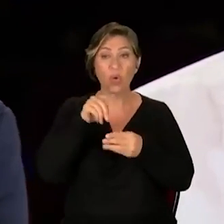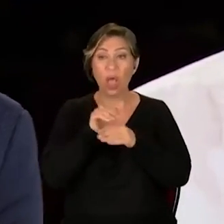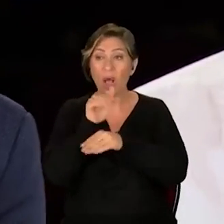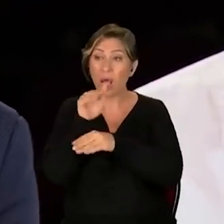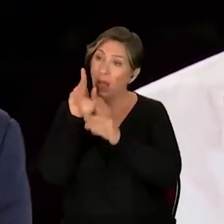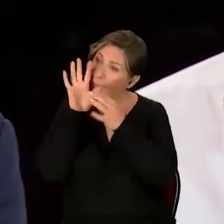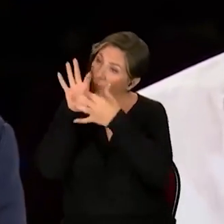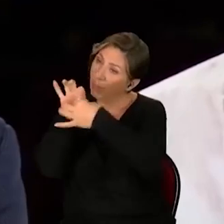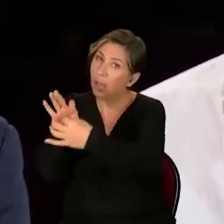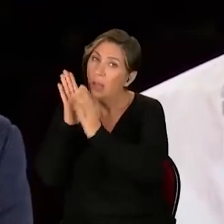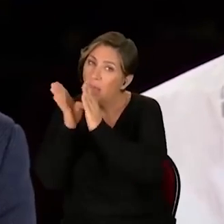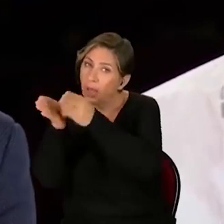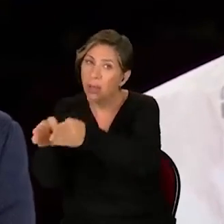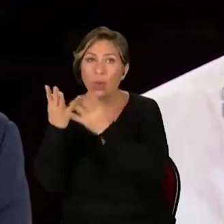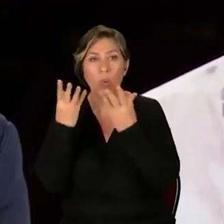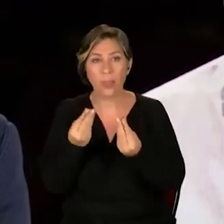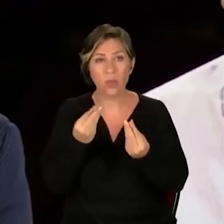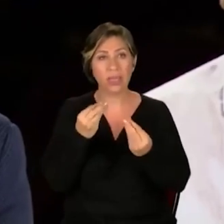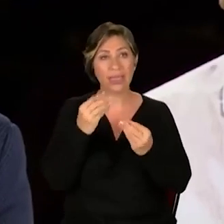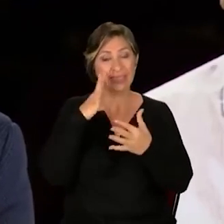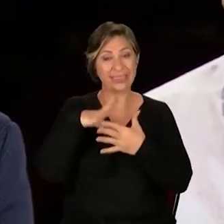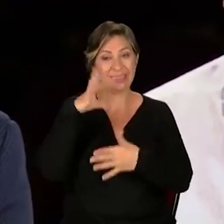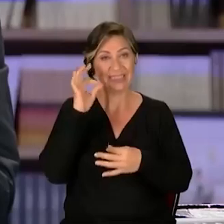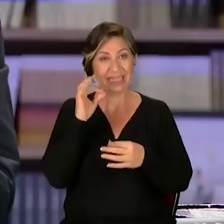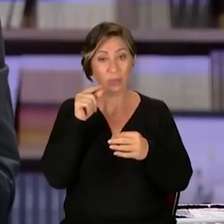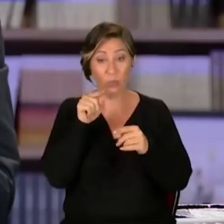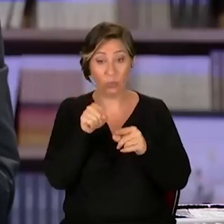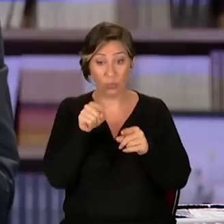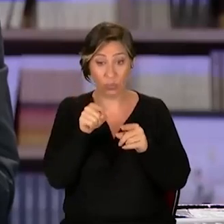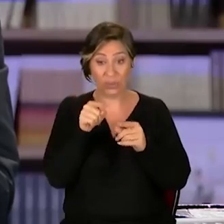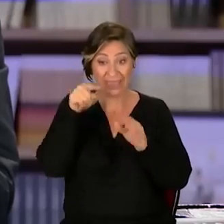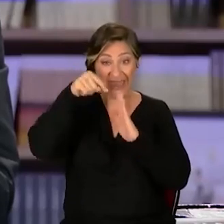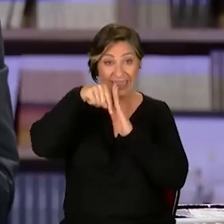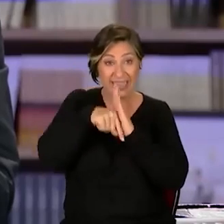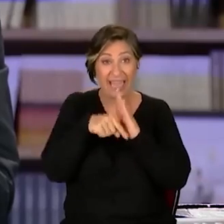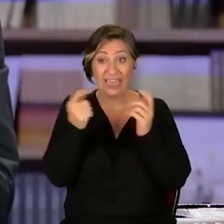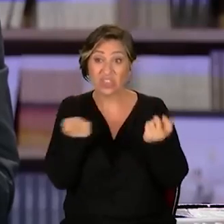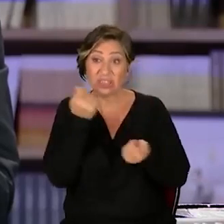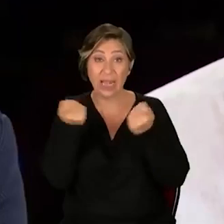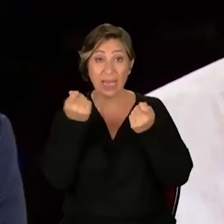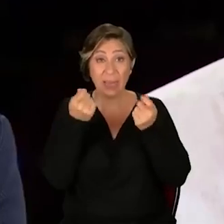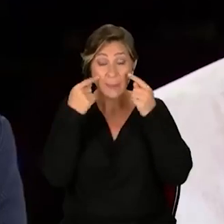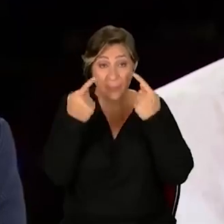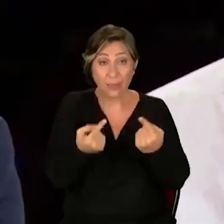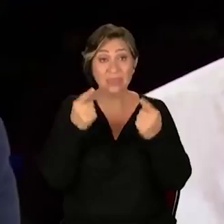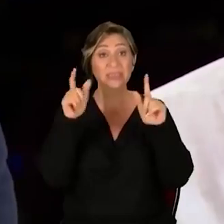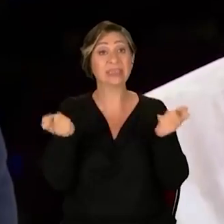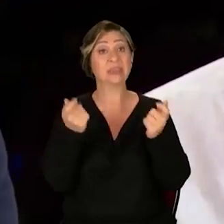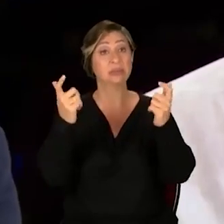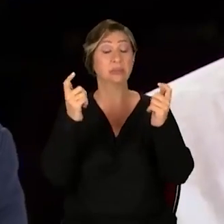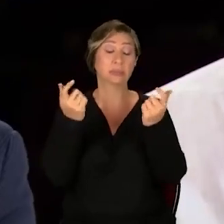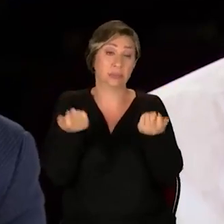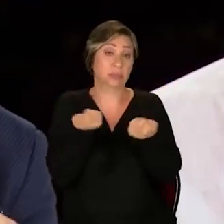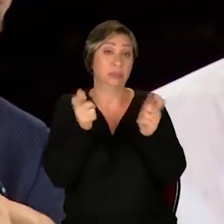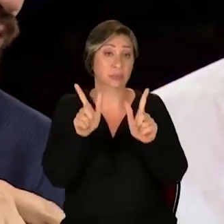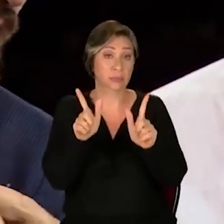yaşamaya çalışıyor olabiliriz. Bu risklerden biri. İnsan obsesif bir canlı. Ve bu obsesyonu detaylı işlerle ilgilenmesini sağlıyor. Eğer siz bunu